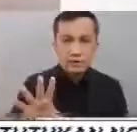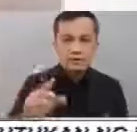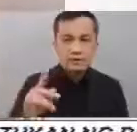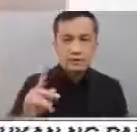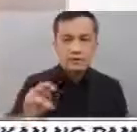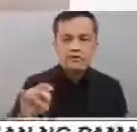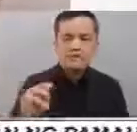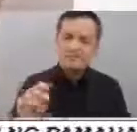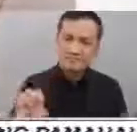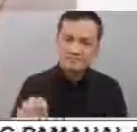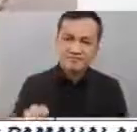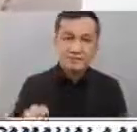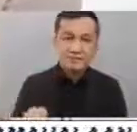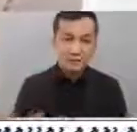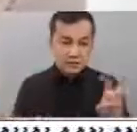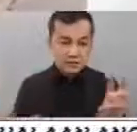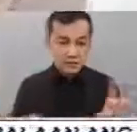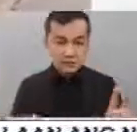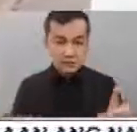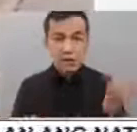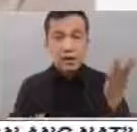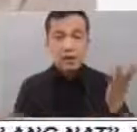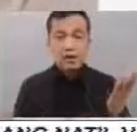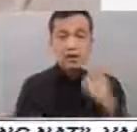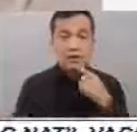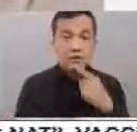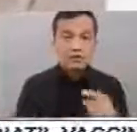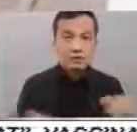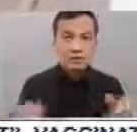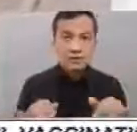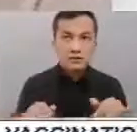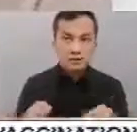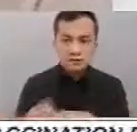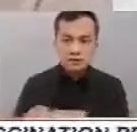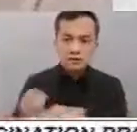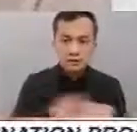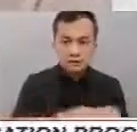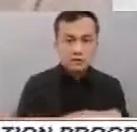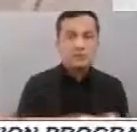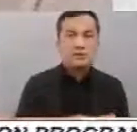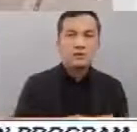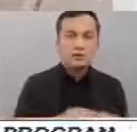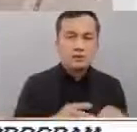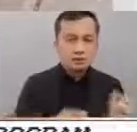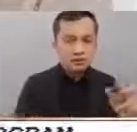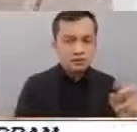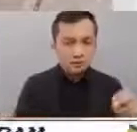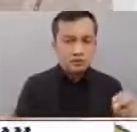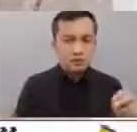Ayon kay Dr. Luke John Day, Chief Medical Officer ng Zuckerberg, tataas